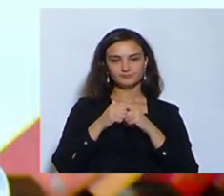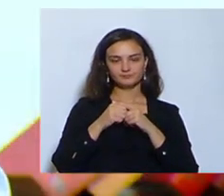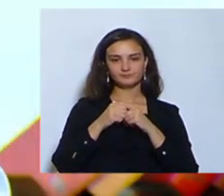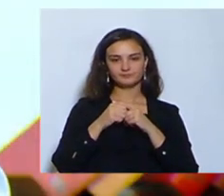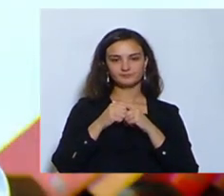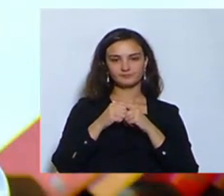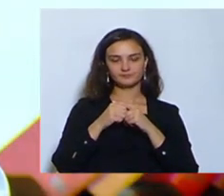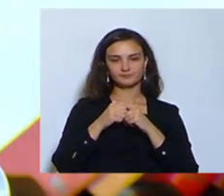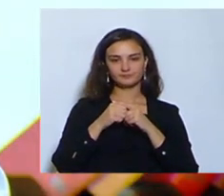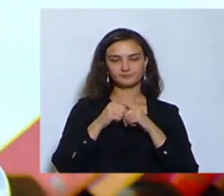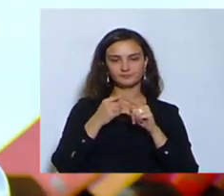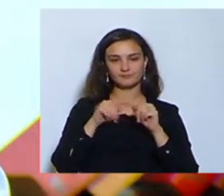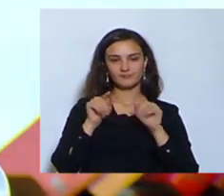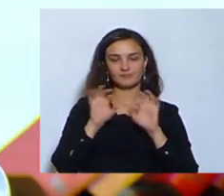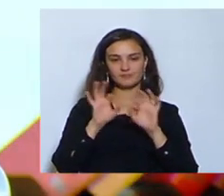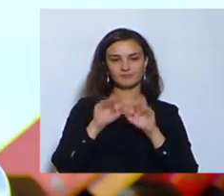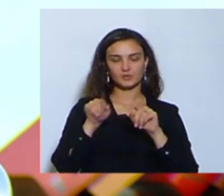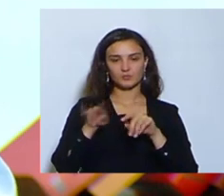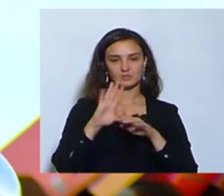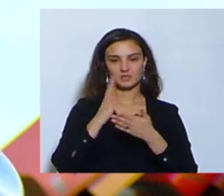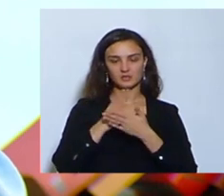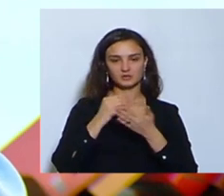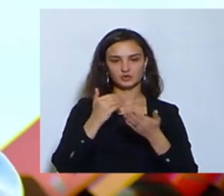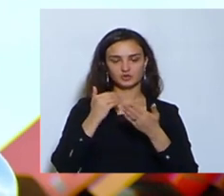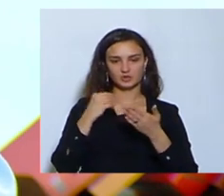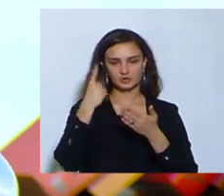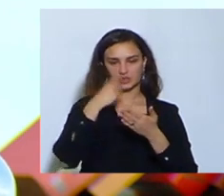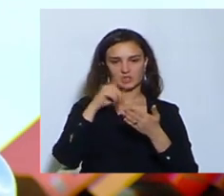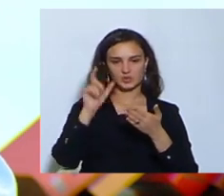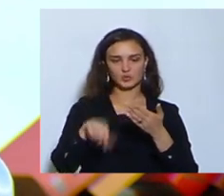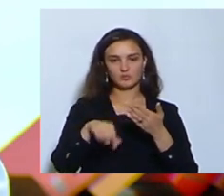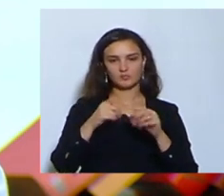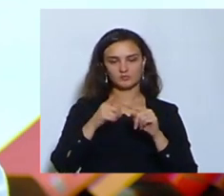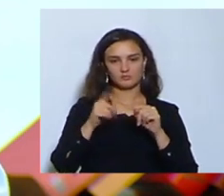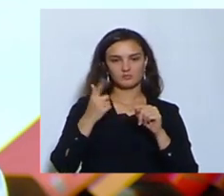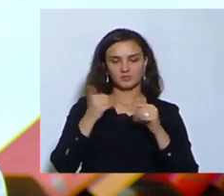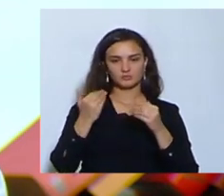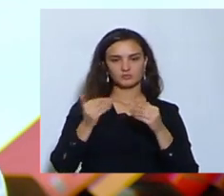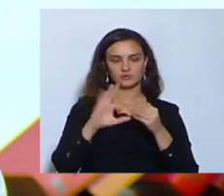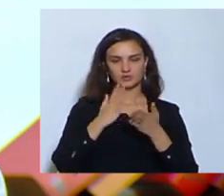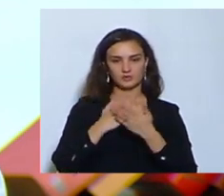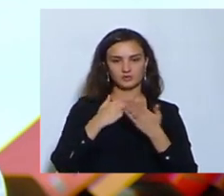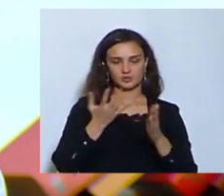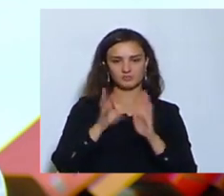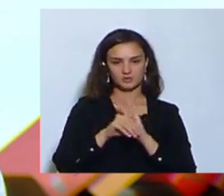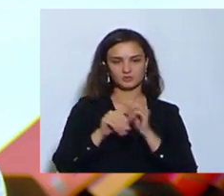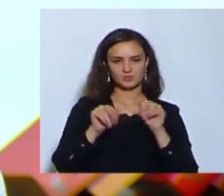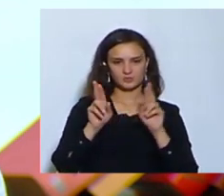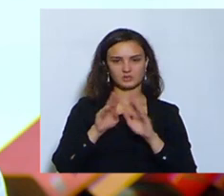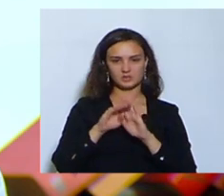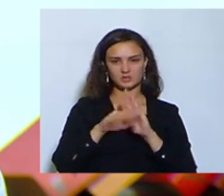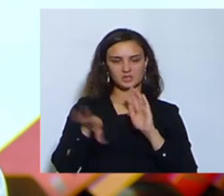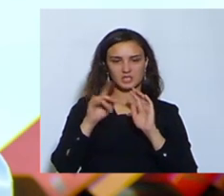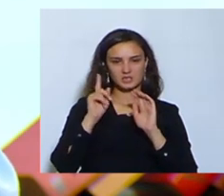ან ნახეთ როგორ რაღაცა, იმისი თქმა, რომ ეს არ არის შენი გარეგნობა, ვთქვათ, მარტო არ არის შენი ღირსების შემადგენელი, როგორც წესი არის